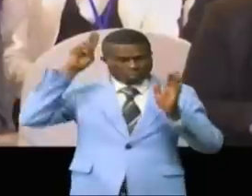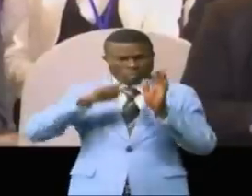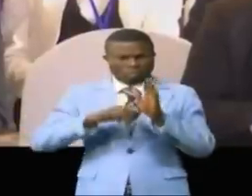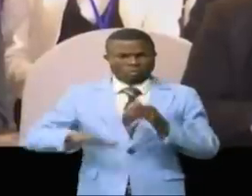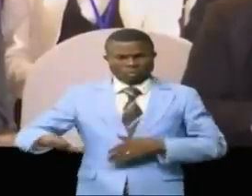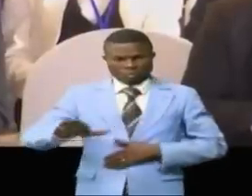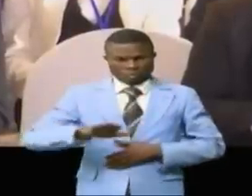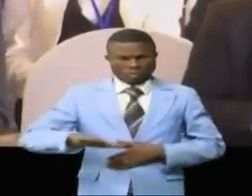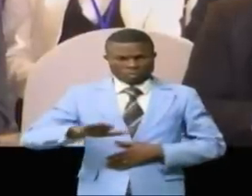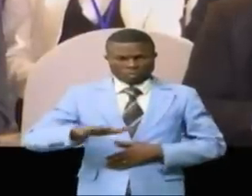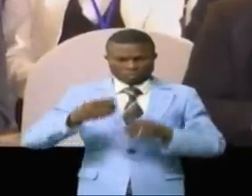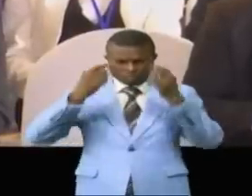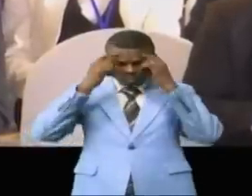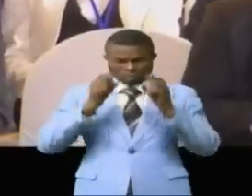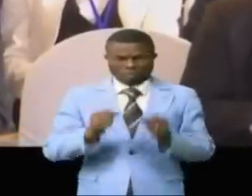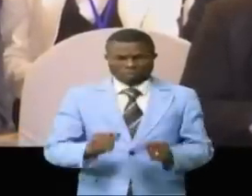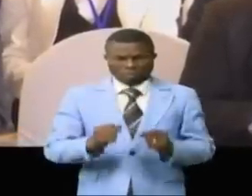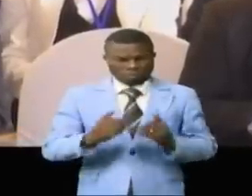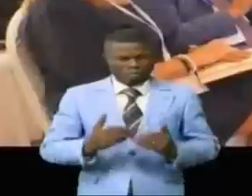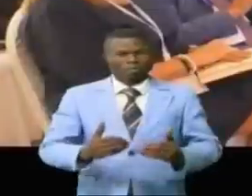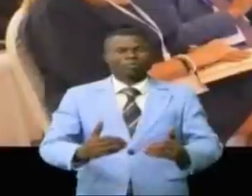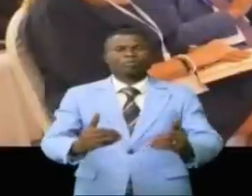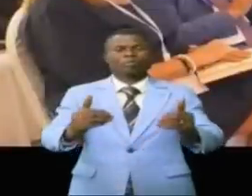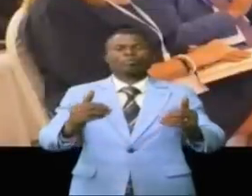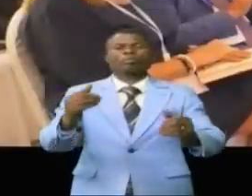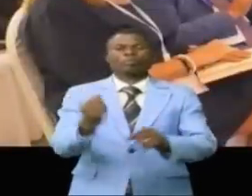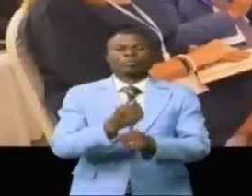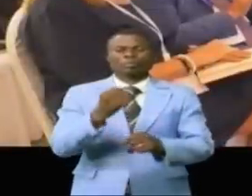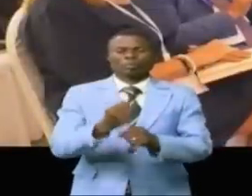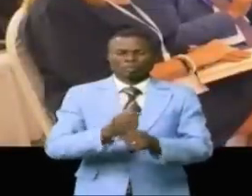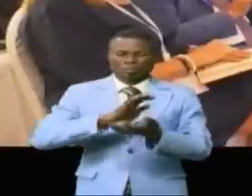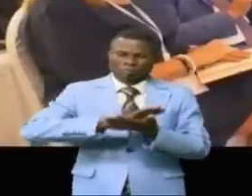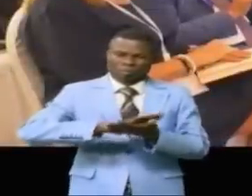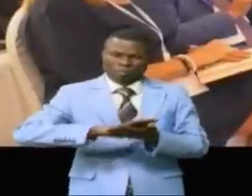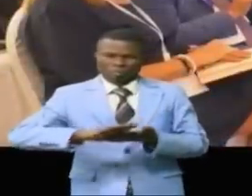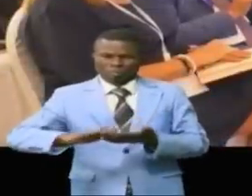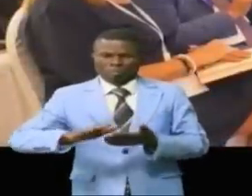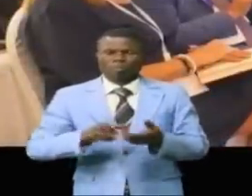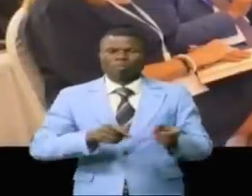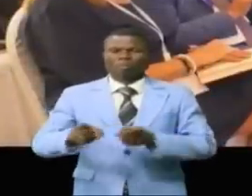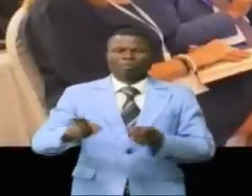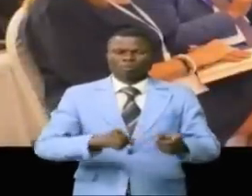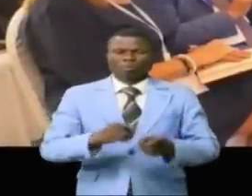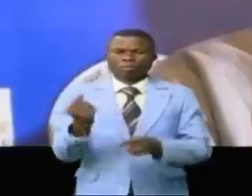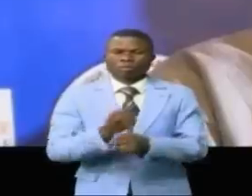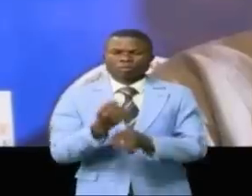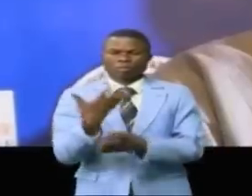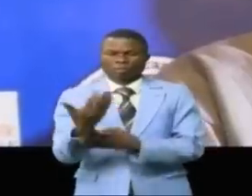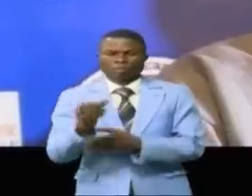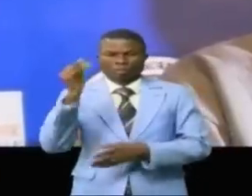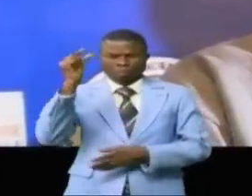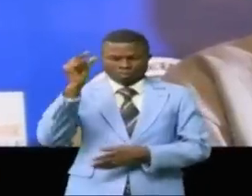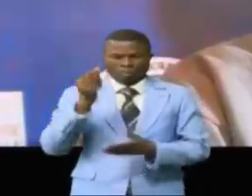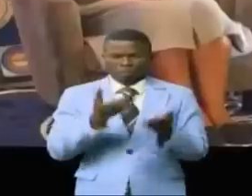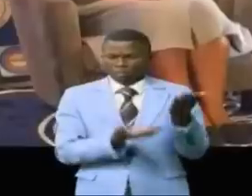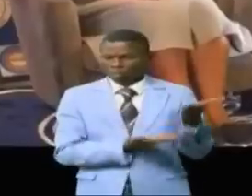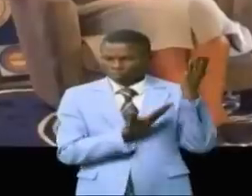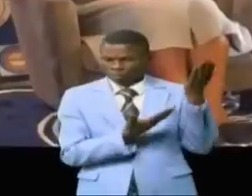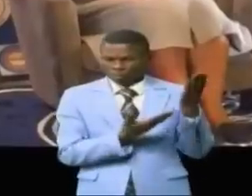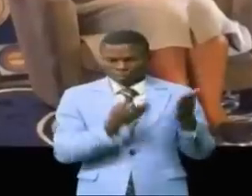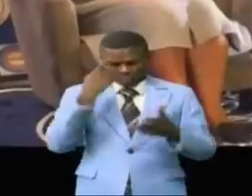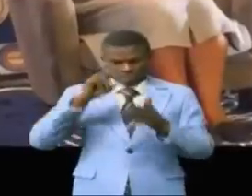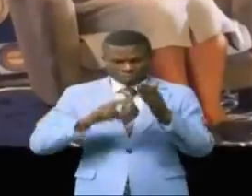République est déterminé à poursuivre le processus d'assainissement de la filière artisanale des minerais stratégiques pour une